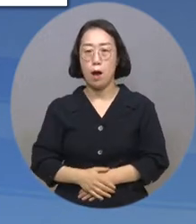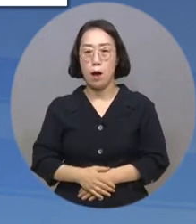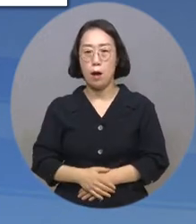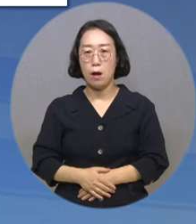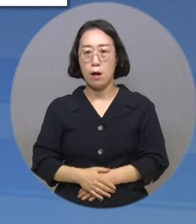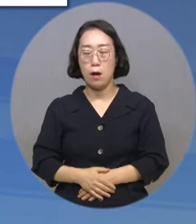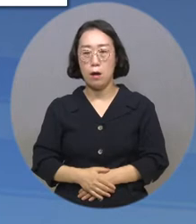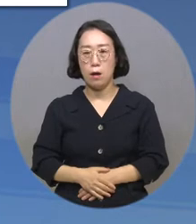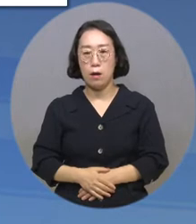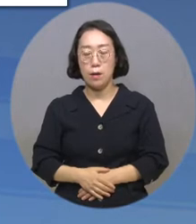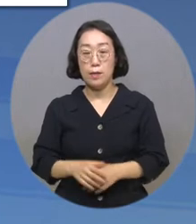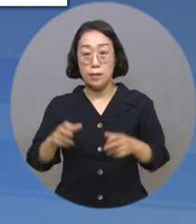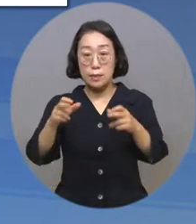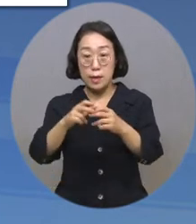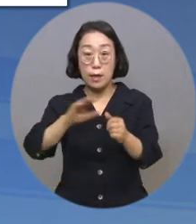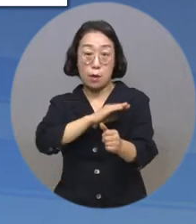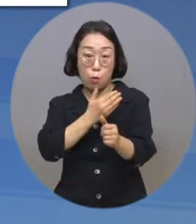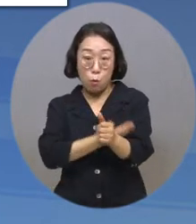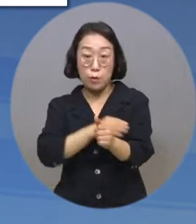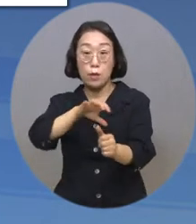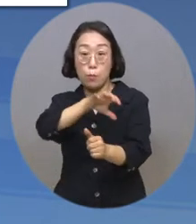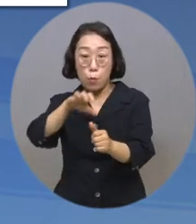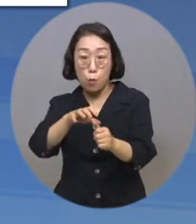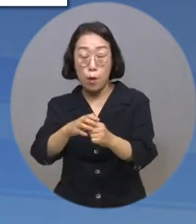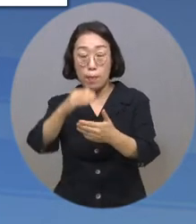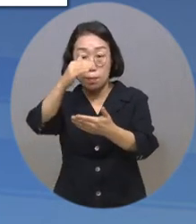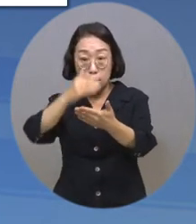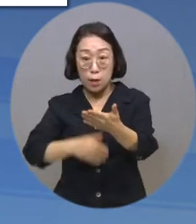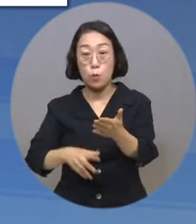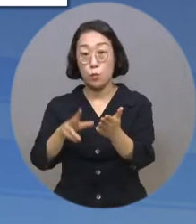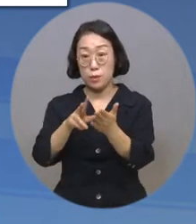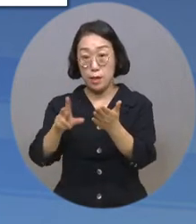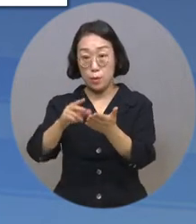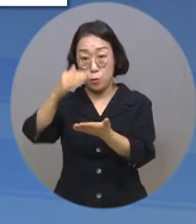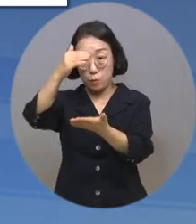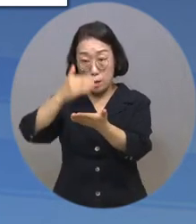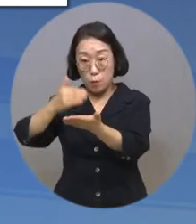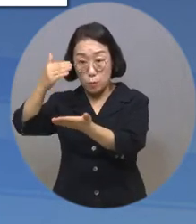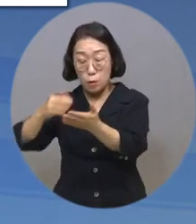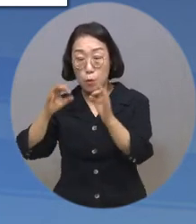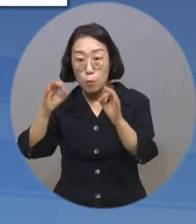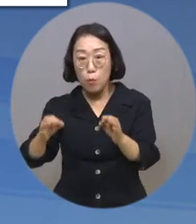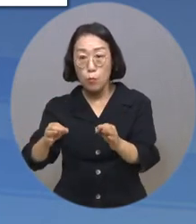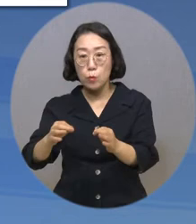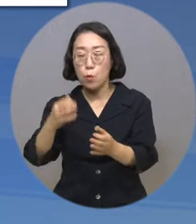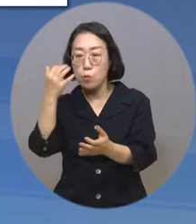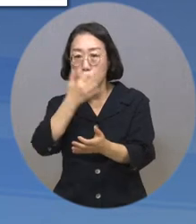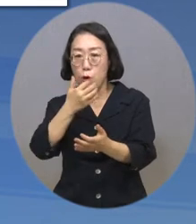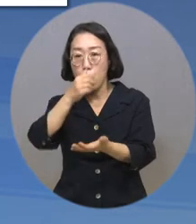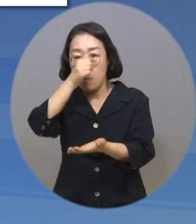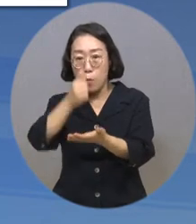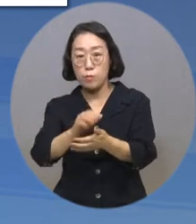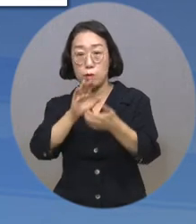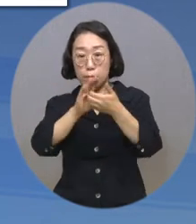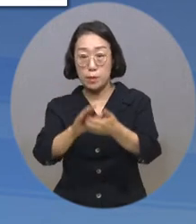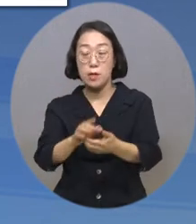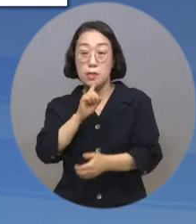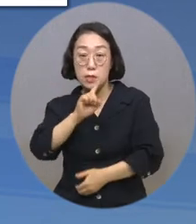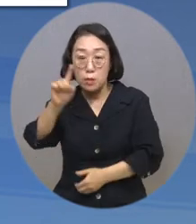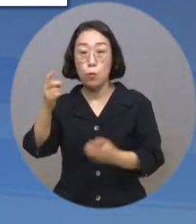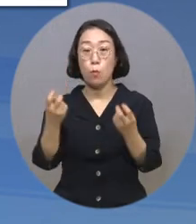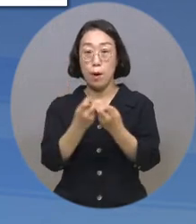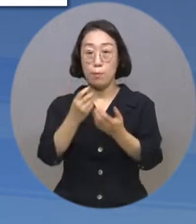권익 옹호기관이 이날 제작 배포한 장애인 학대 및 장애인 대상 성범죄 예방과 신고 교육